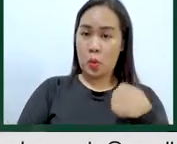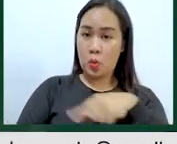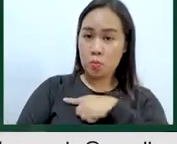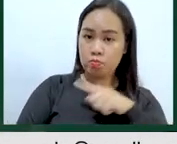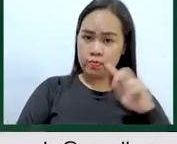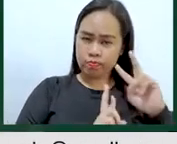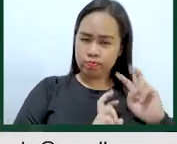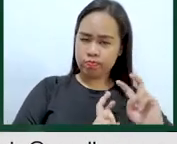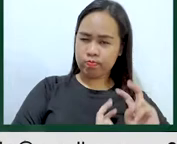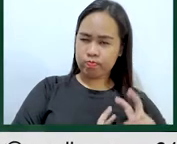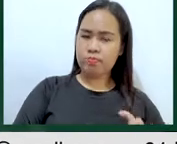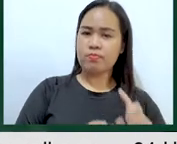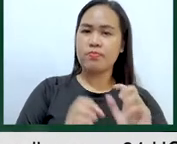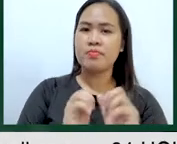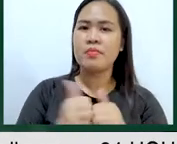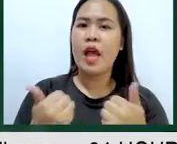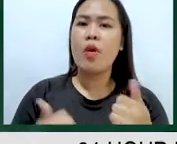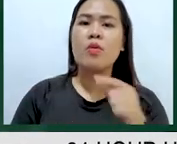So